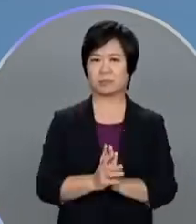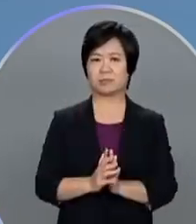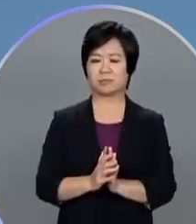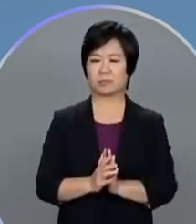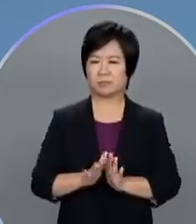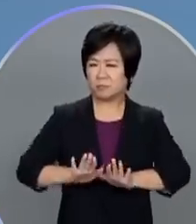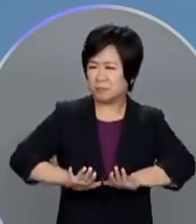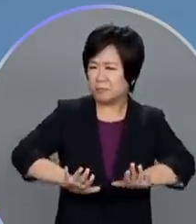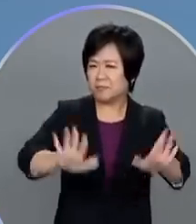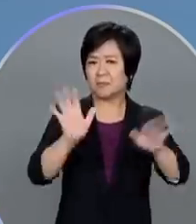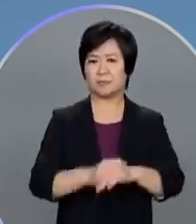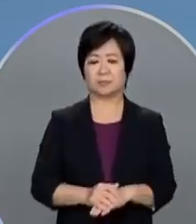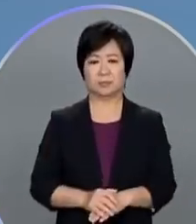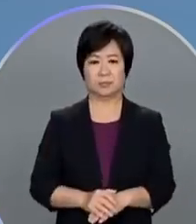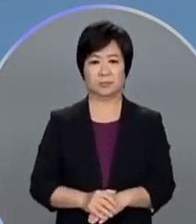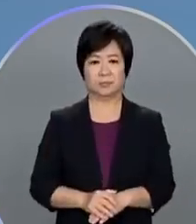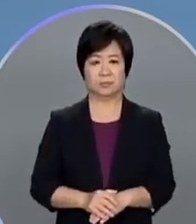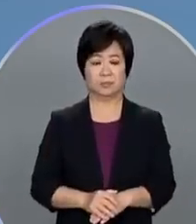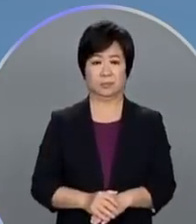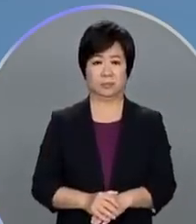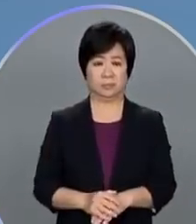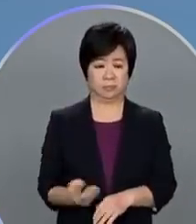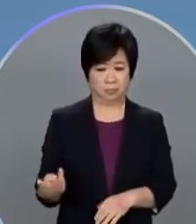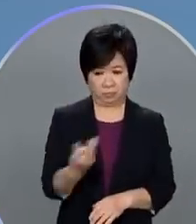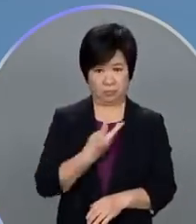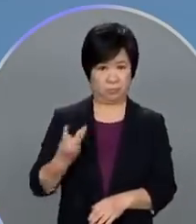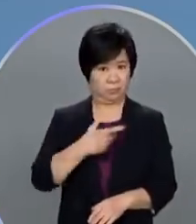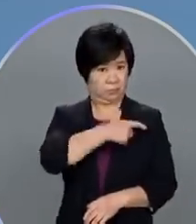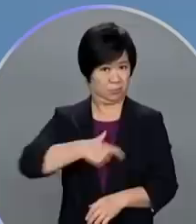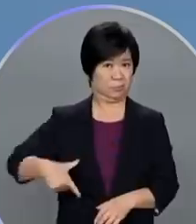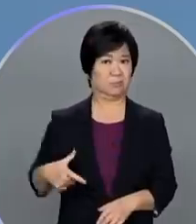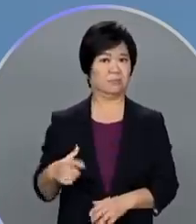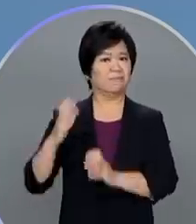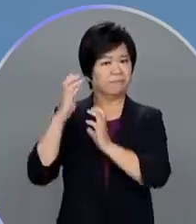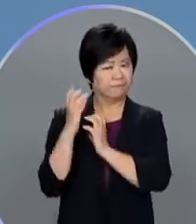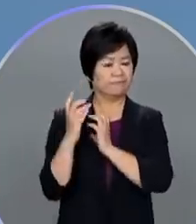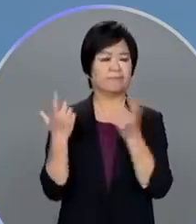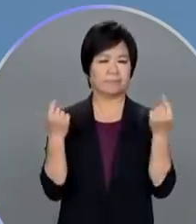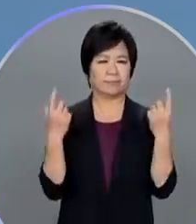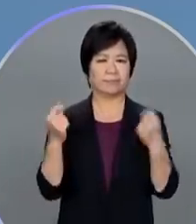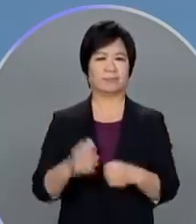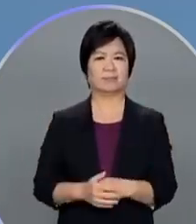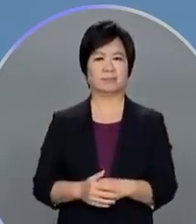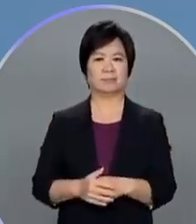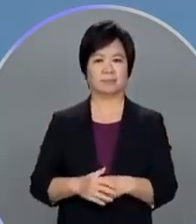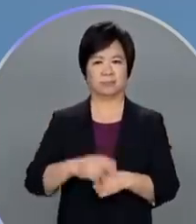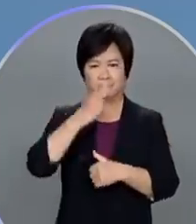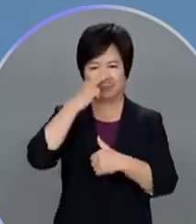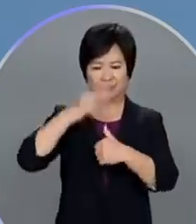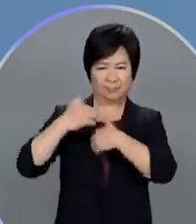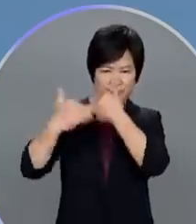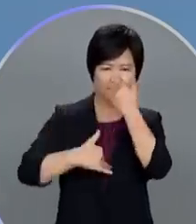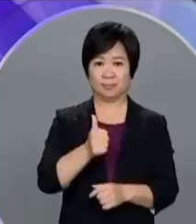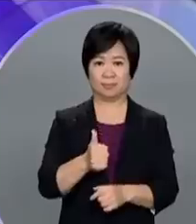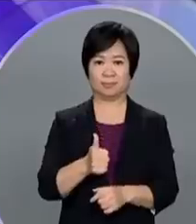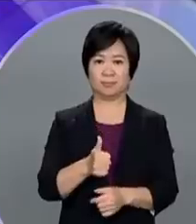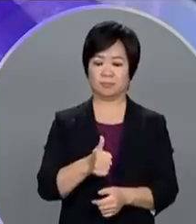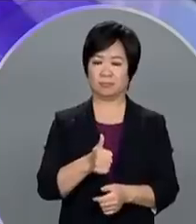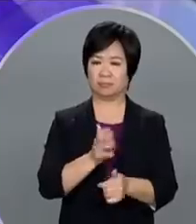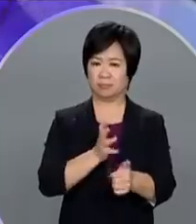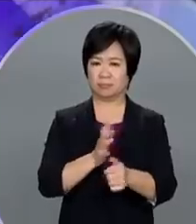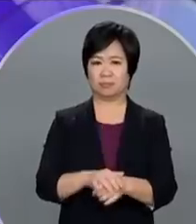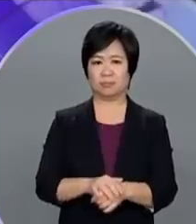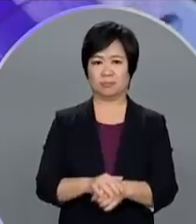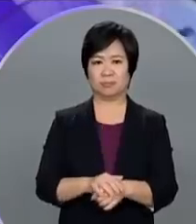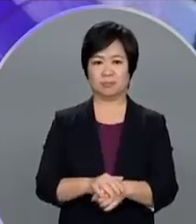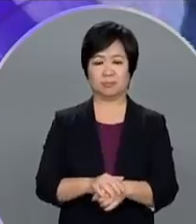展，是我们在场三个人共同的责任，不要扣帽子，请台湾人民看清楚。回复一